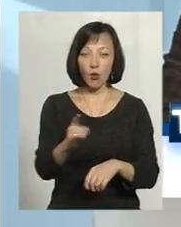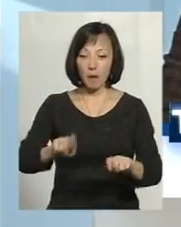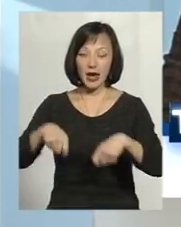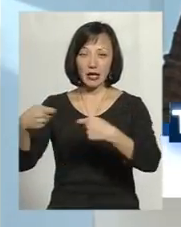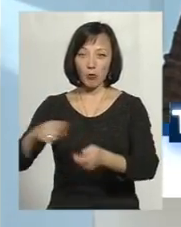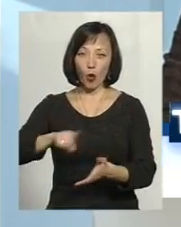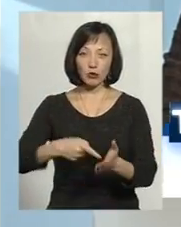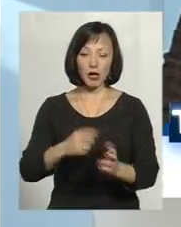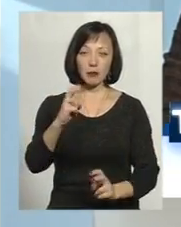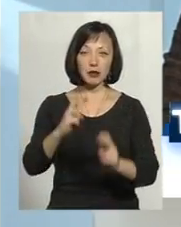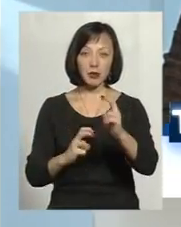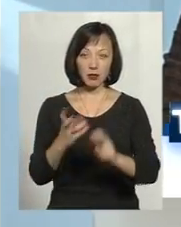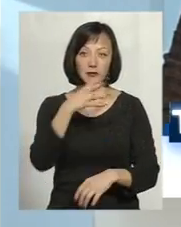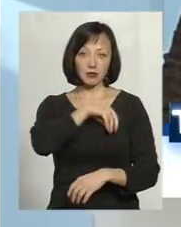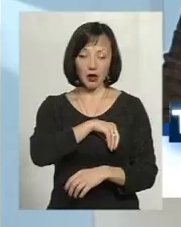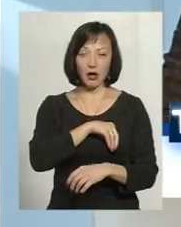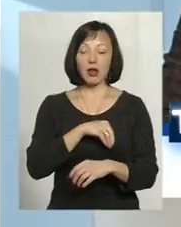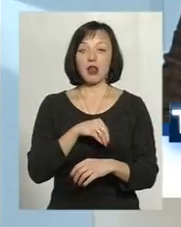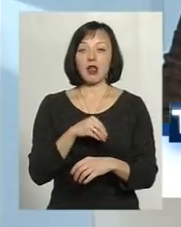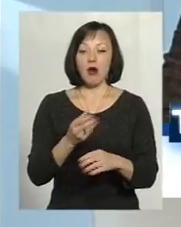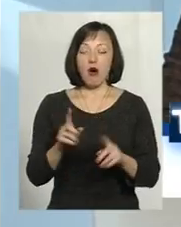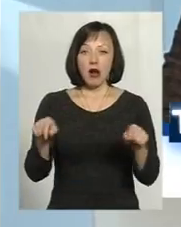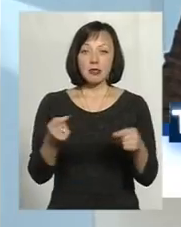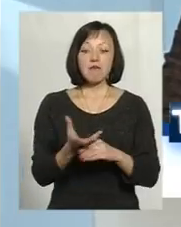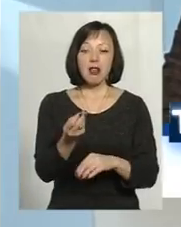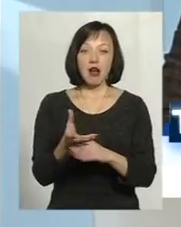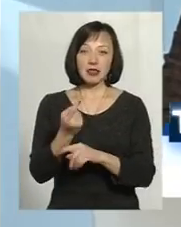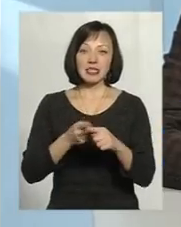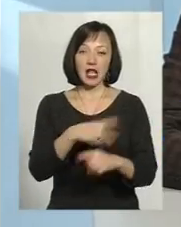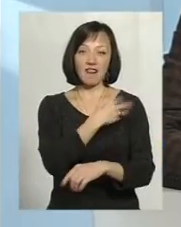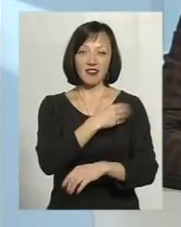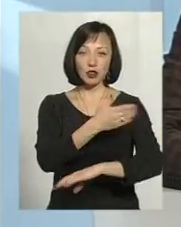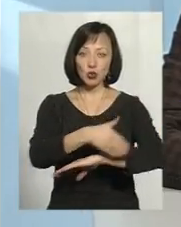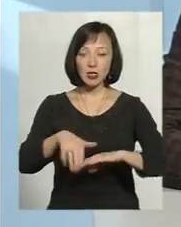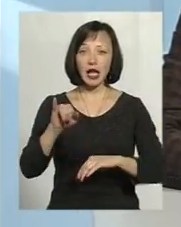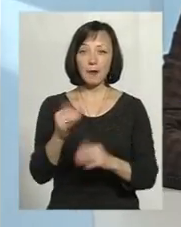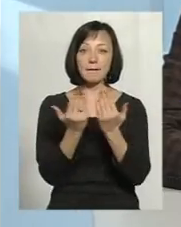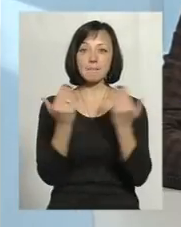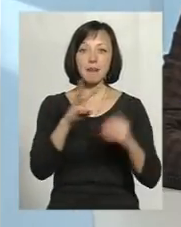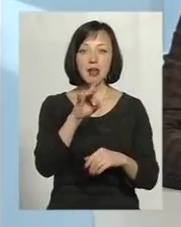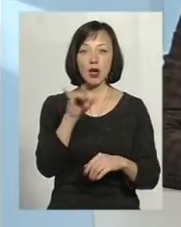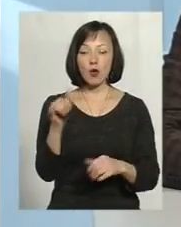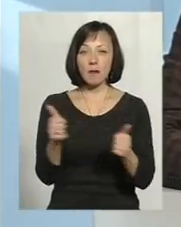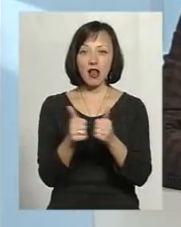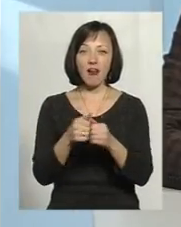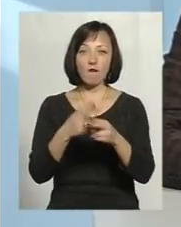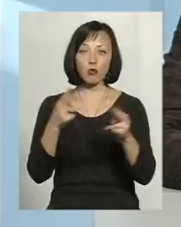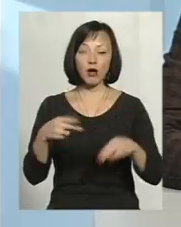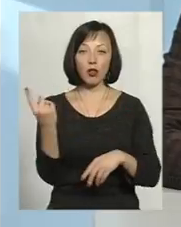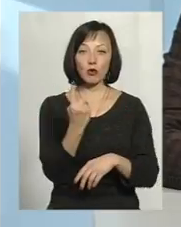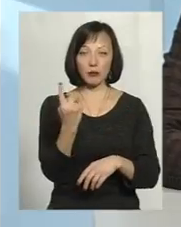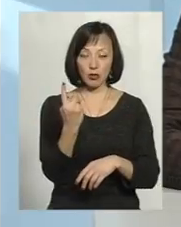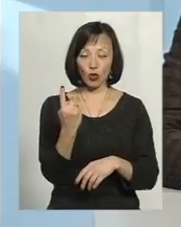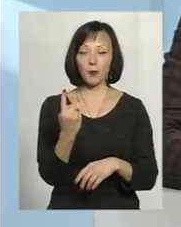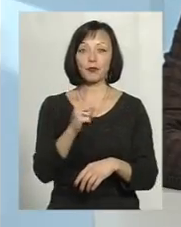комунальне підприємство для організації платних парковок. Це Львівське шосе і це проспект Миру біля автовокзалу номер 1.